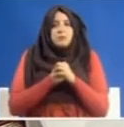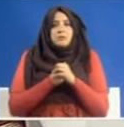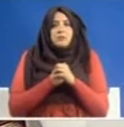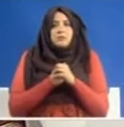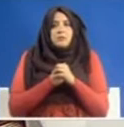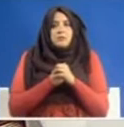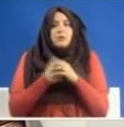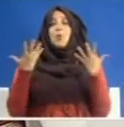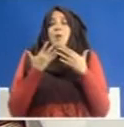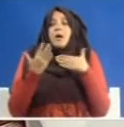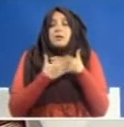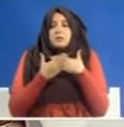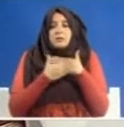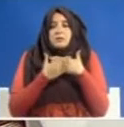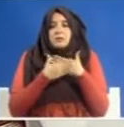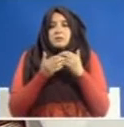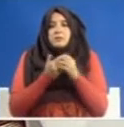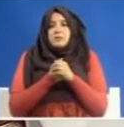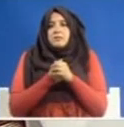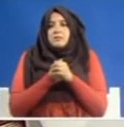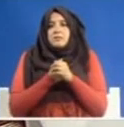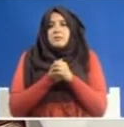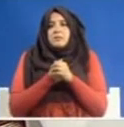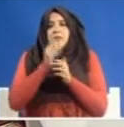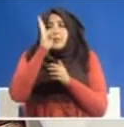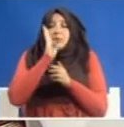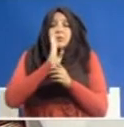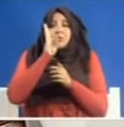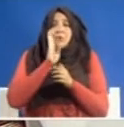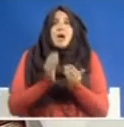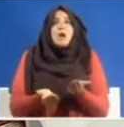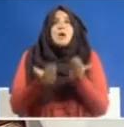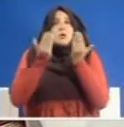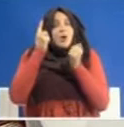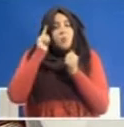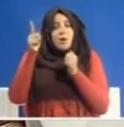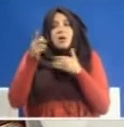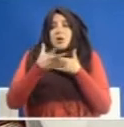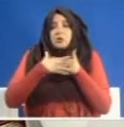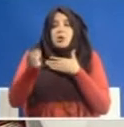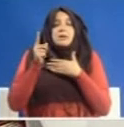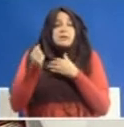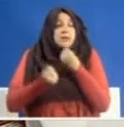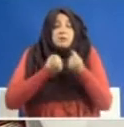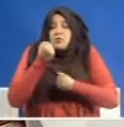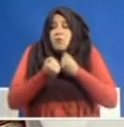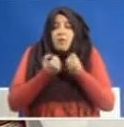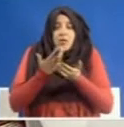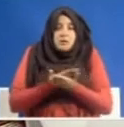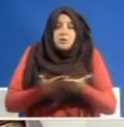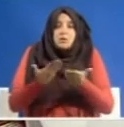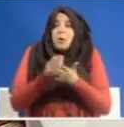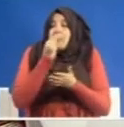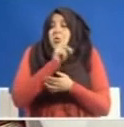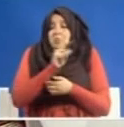ماذا تنصحوني وما ودعوا لي رجاء منكم أن تدعوا لي أن أخرج من هذه الأزمة فإني لا أكل